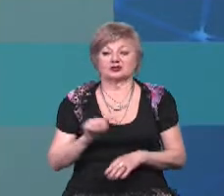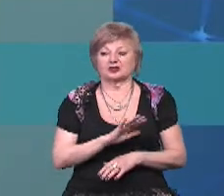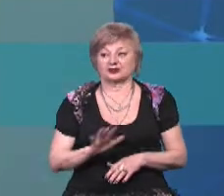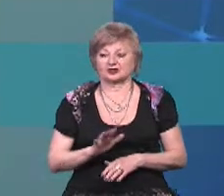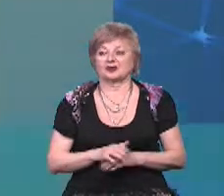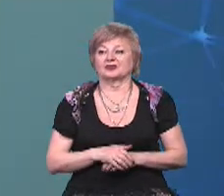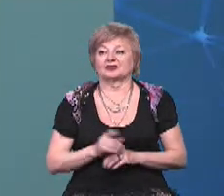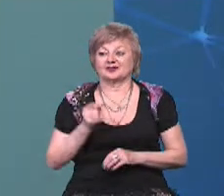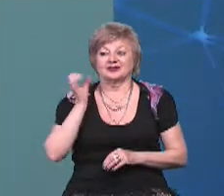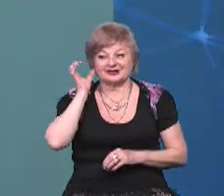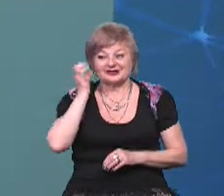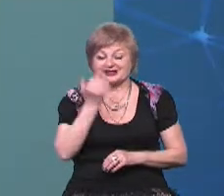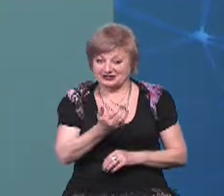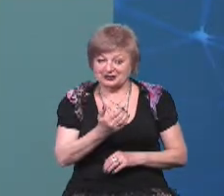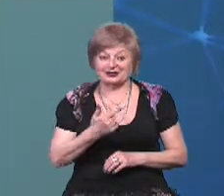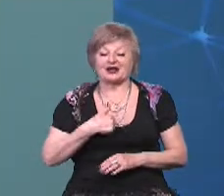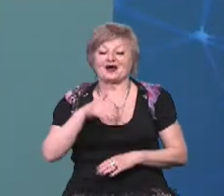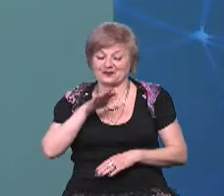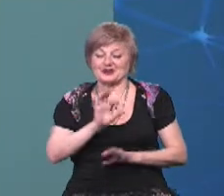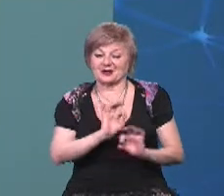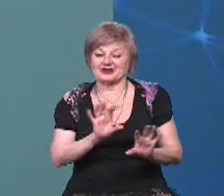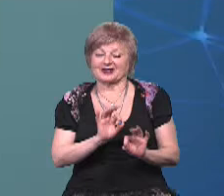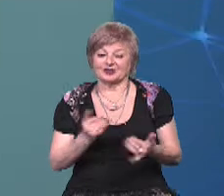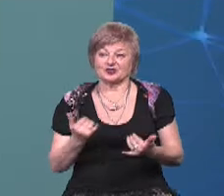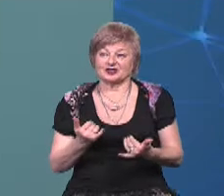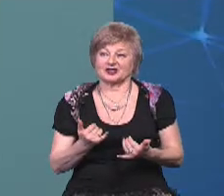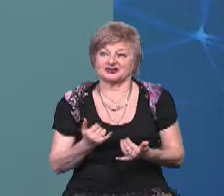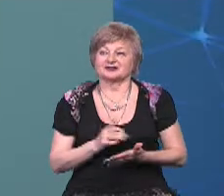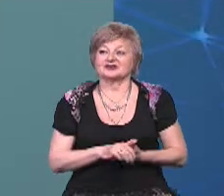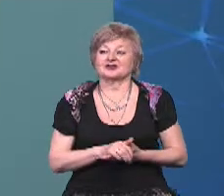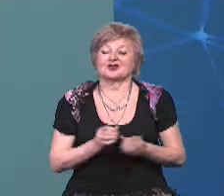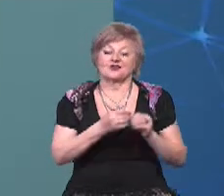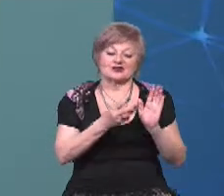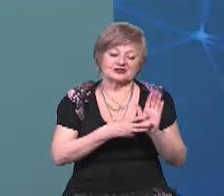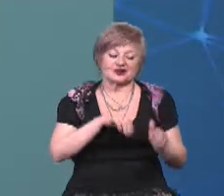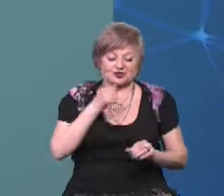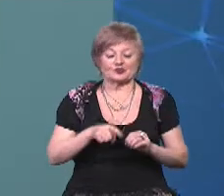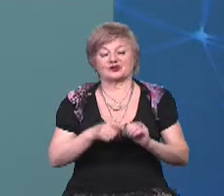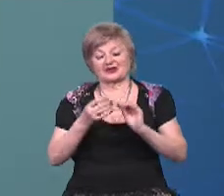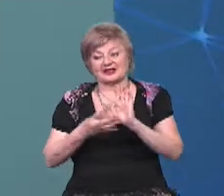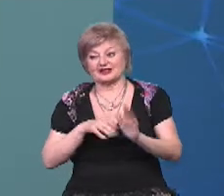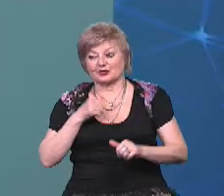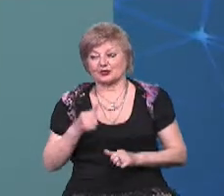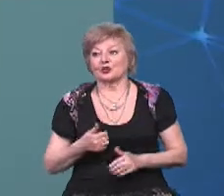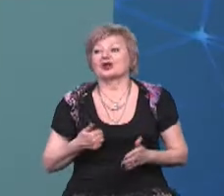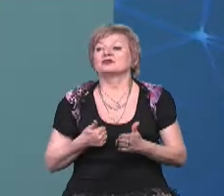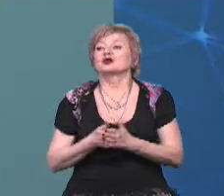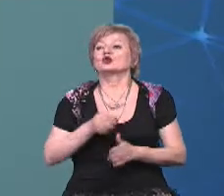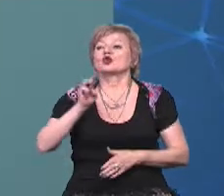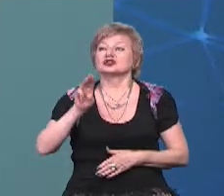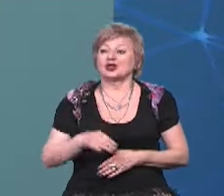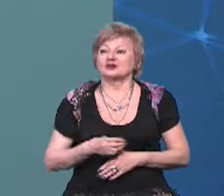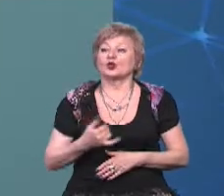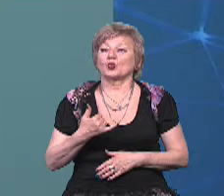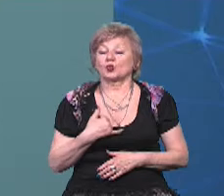да? Це навіть є на відео у нас. Це було от в 18-му році, в 19-му. Тепер щодо штрафів. Да. У нас, от